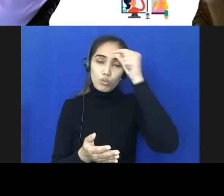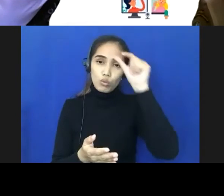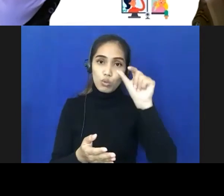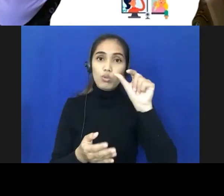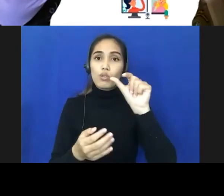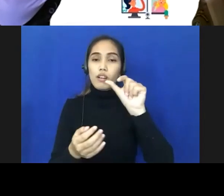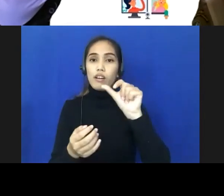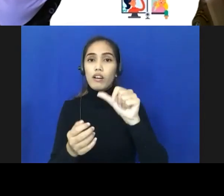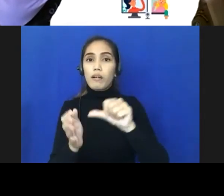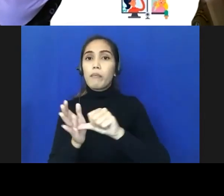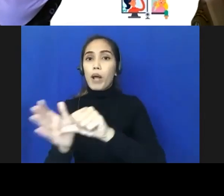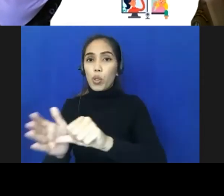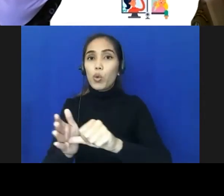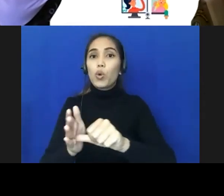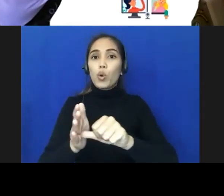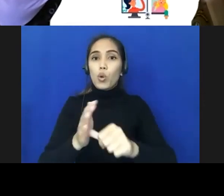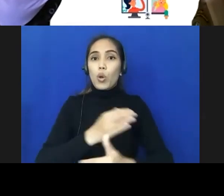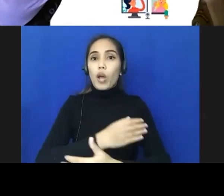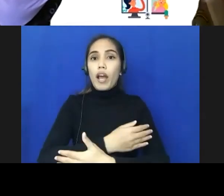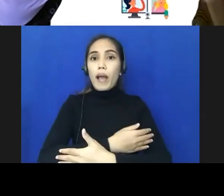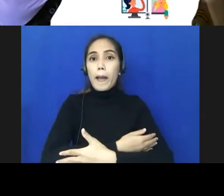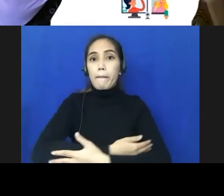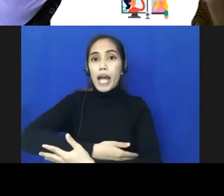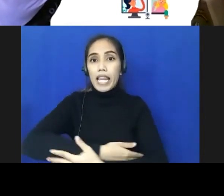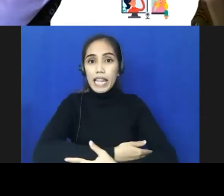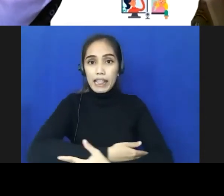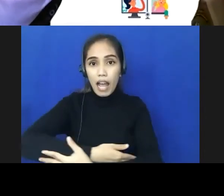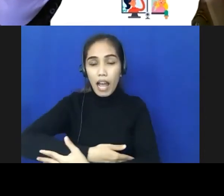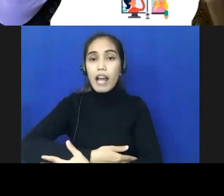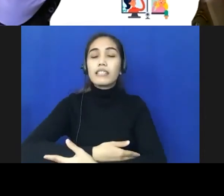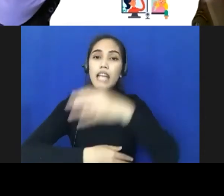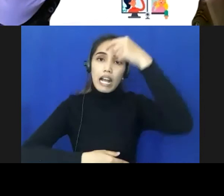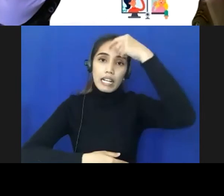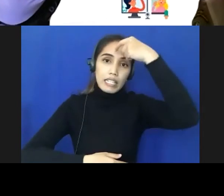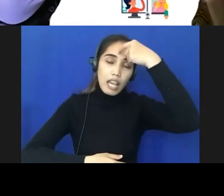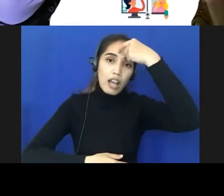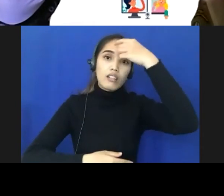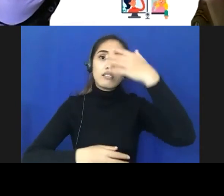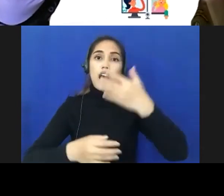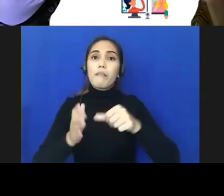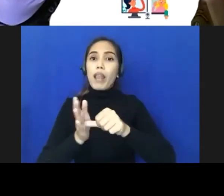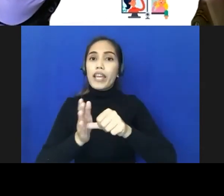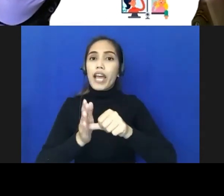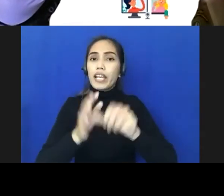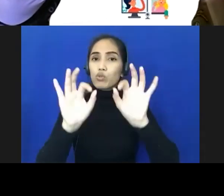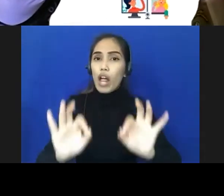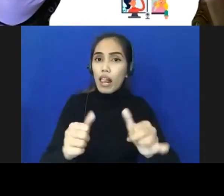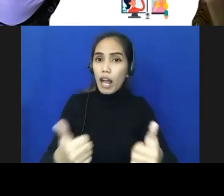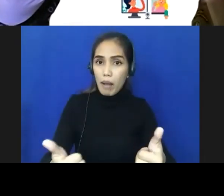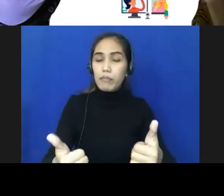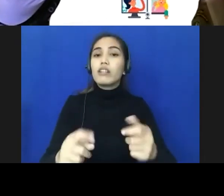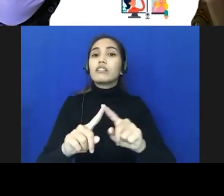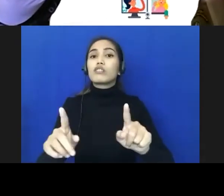sakit, dan pelayanannya ini sudah sangat lengkap dalam MTBS ini. Hanya tinggal bagaimana para